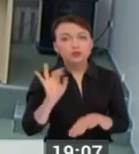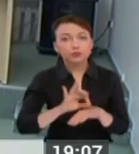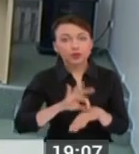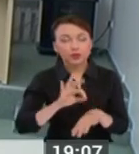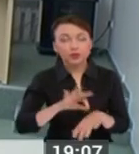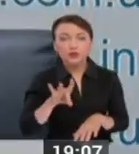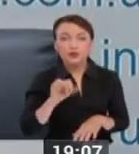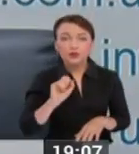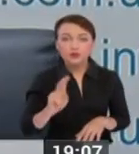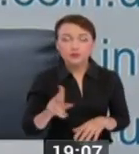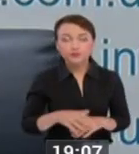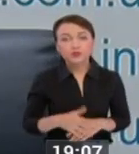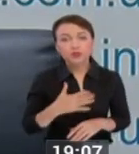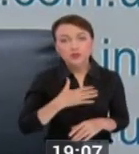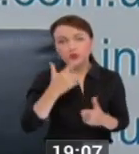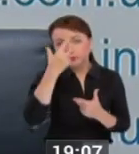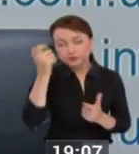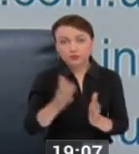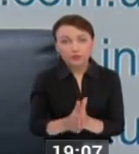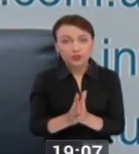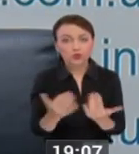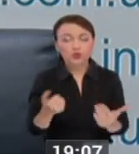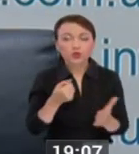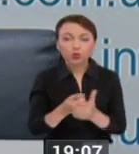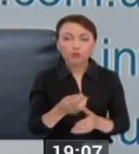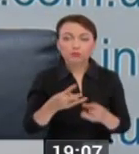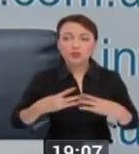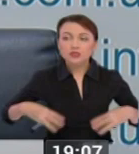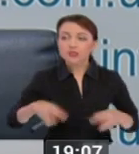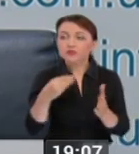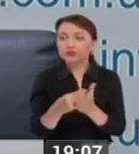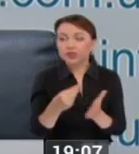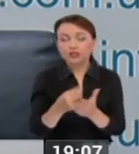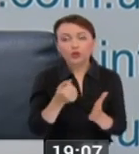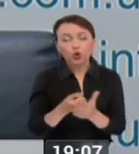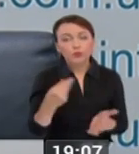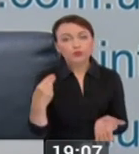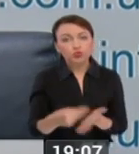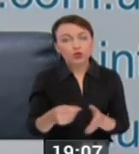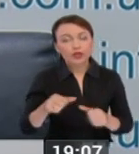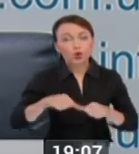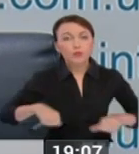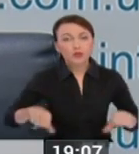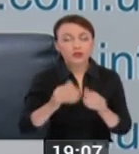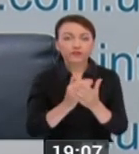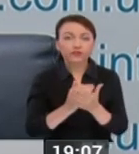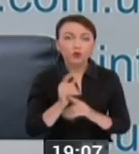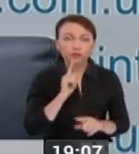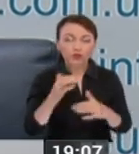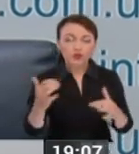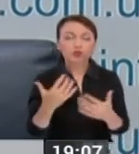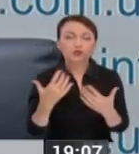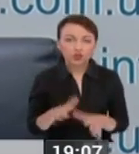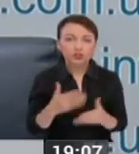онкологічних захворювань. Наш меседж сьогодні – це до Міністерства фінансів, до бюджетного комітету Верховної Ради. Ми, до речі, до